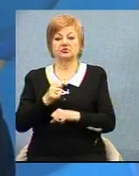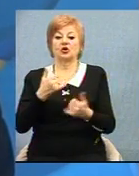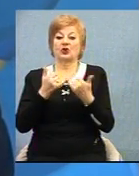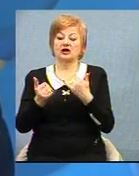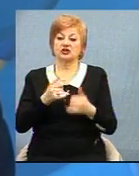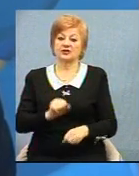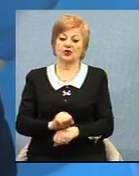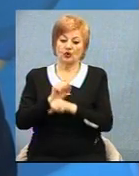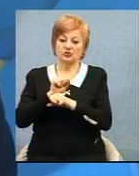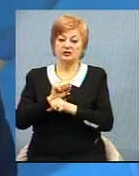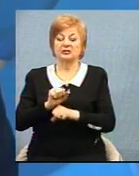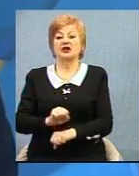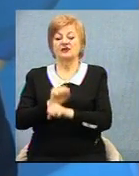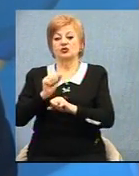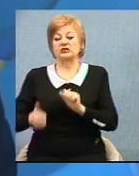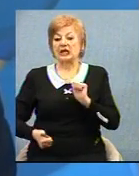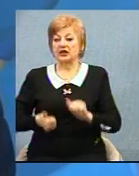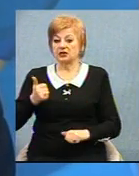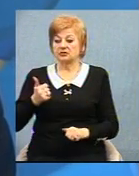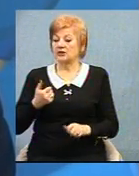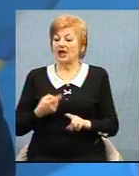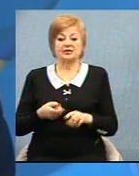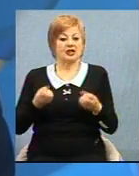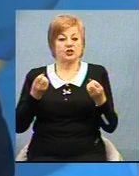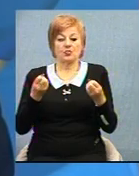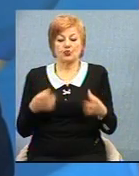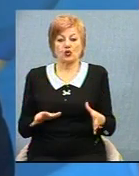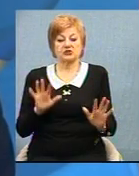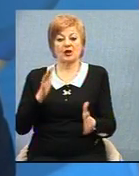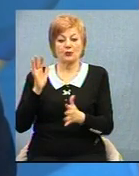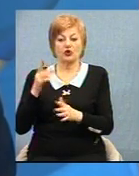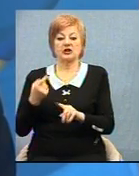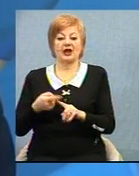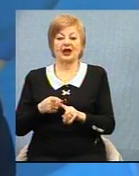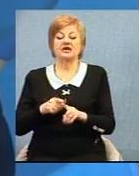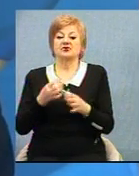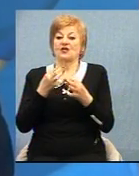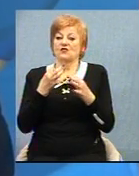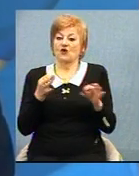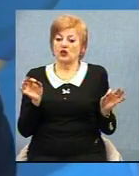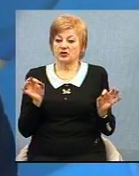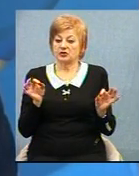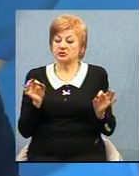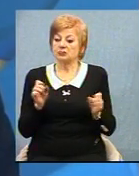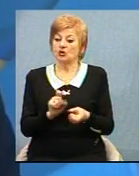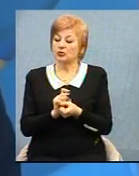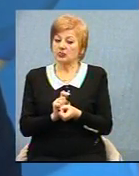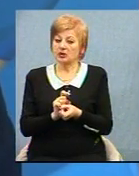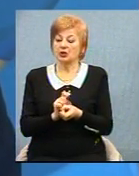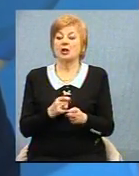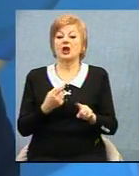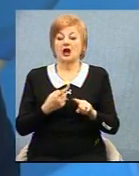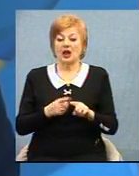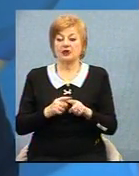Євромайдан, революція гідності – це не просто події, це символи непокори і боротьби зі свавіллям. Це явища, до яких